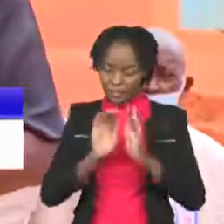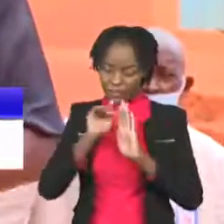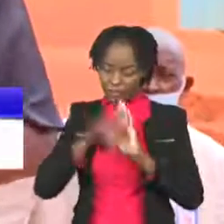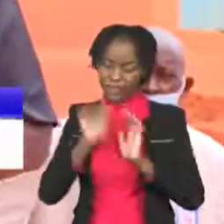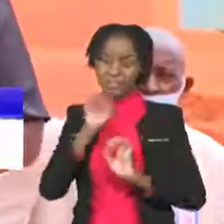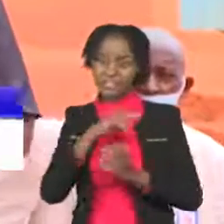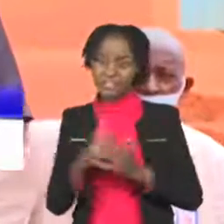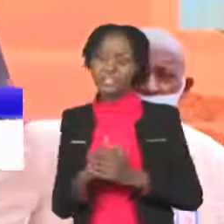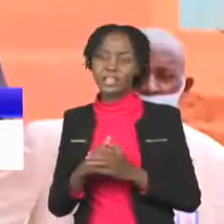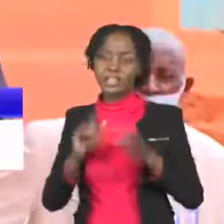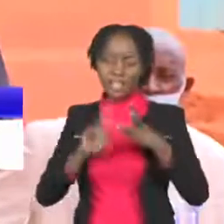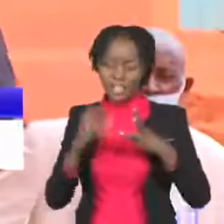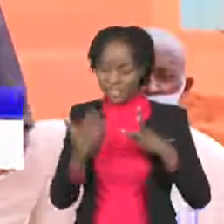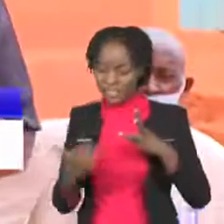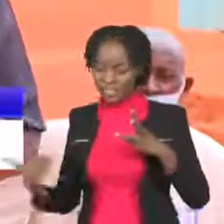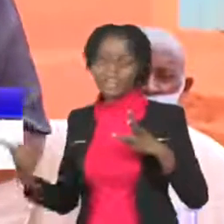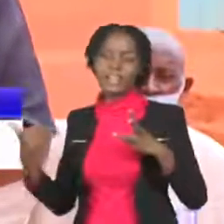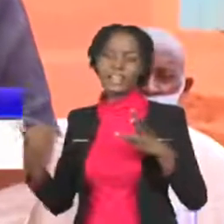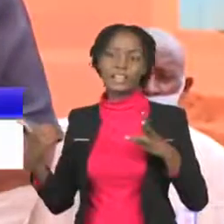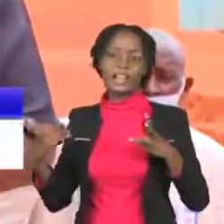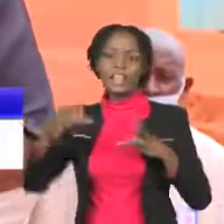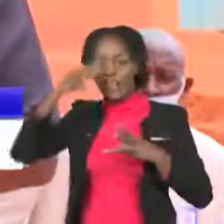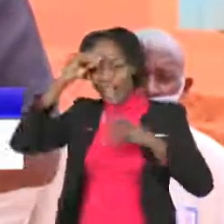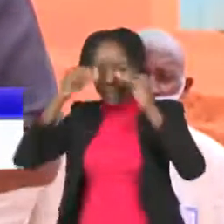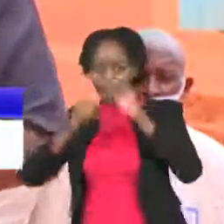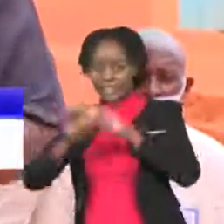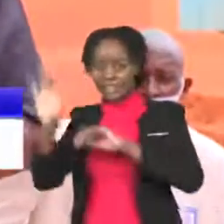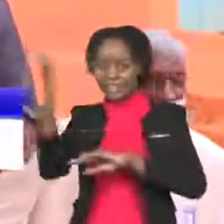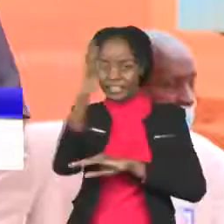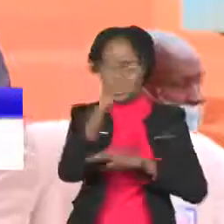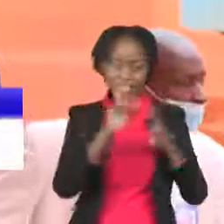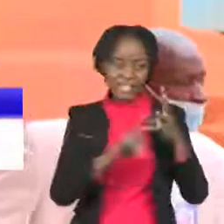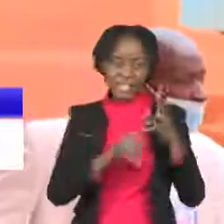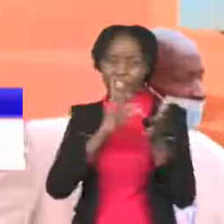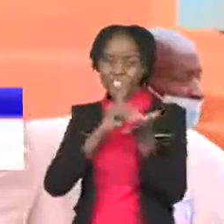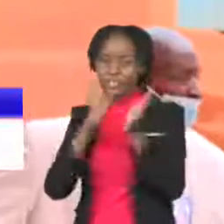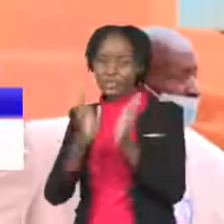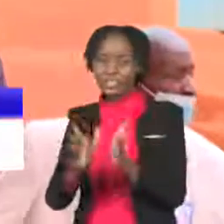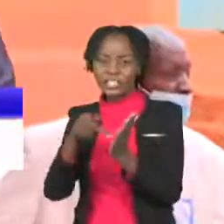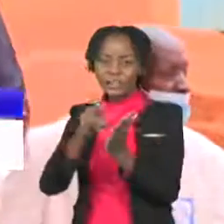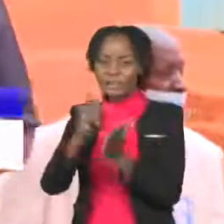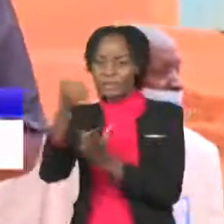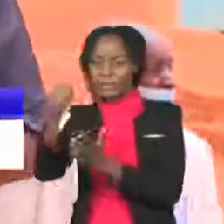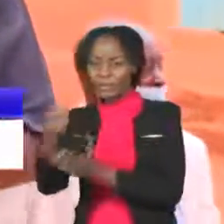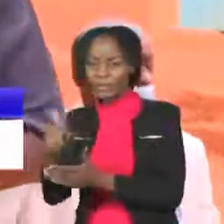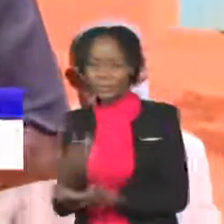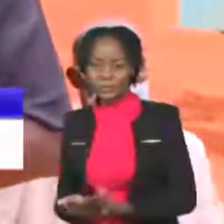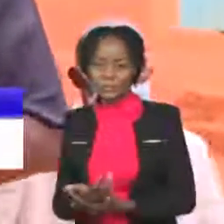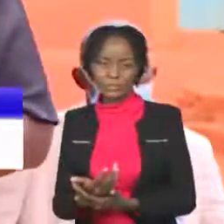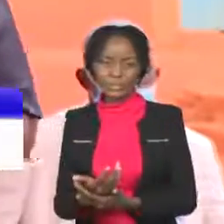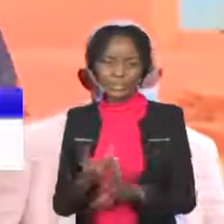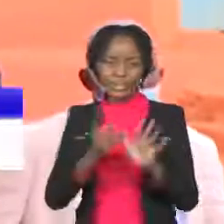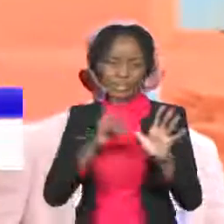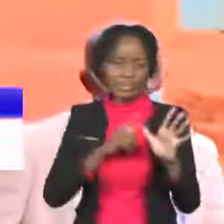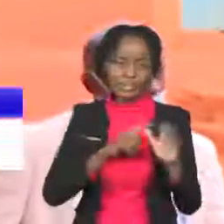chini, watoto wetu wanaosomea chini ya mti, madaktari wetu ambao hawajalipwa wako na matatizo,